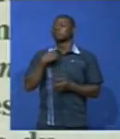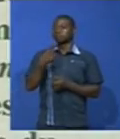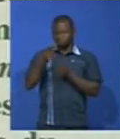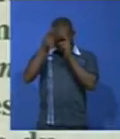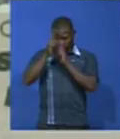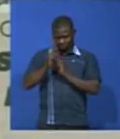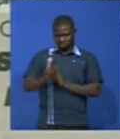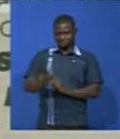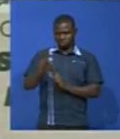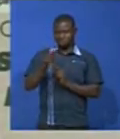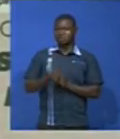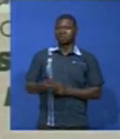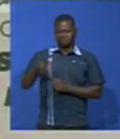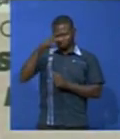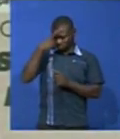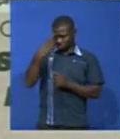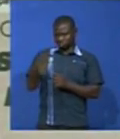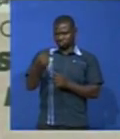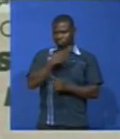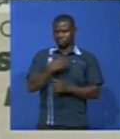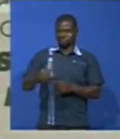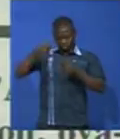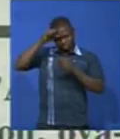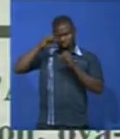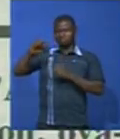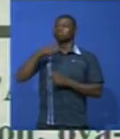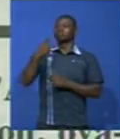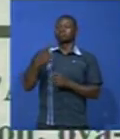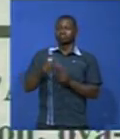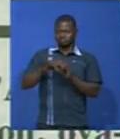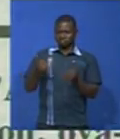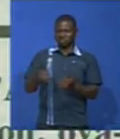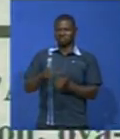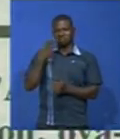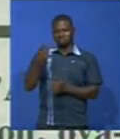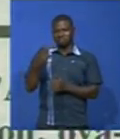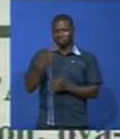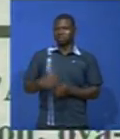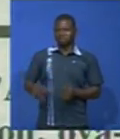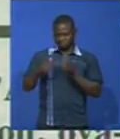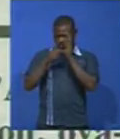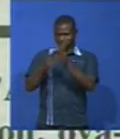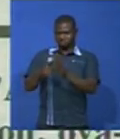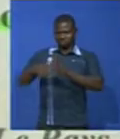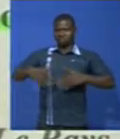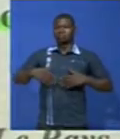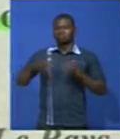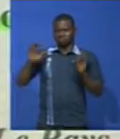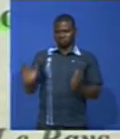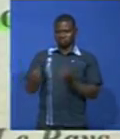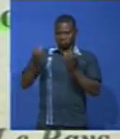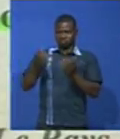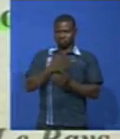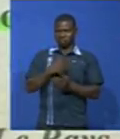la résistance, indique le pays, qui voit en elle un symbole de courage et de détermination pour les femmes